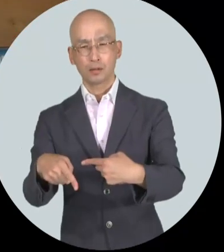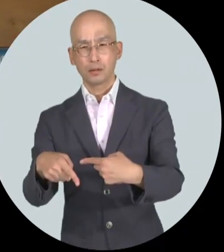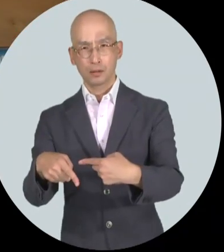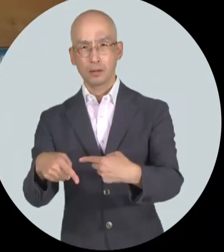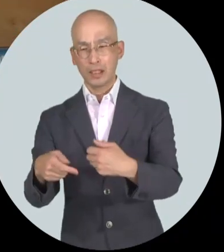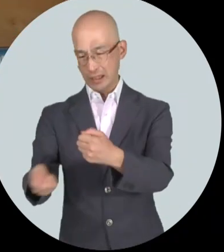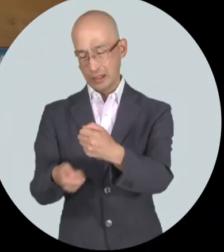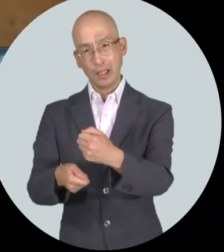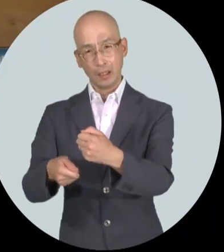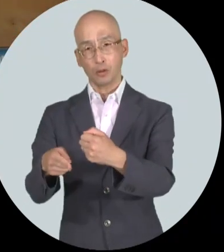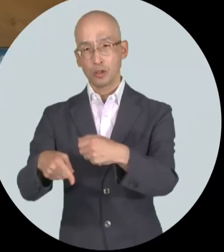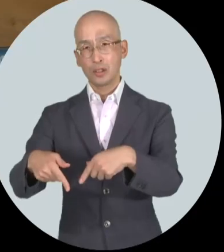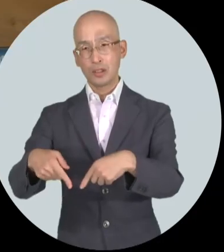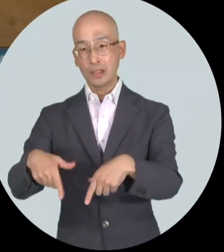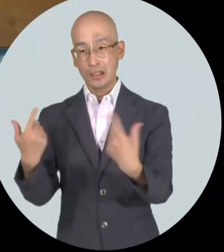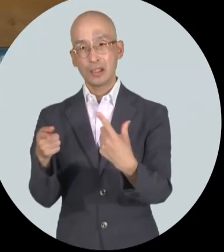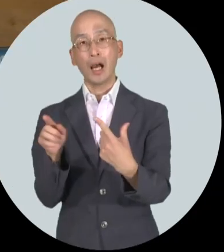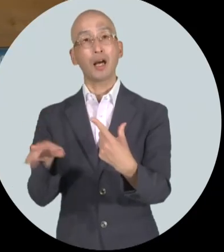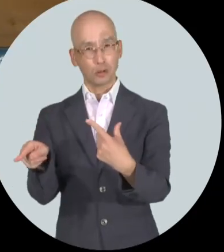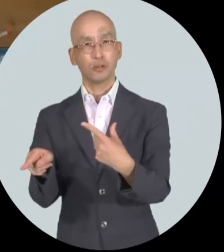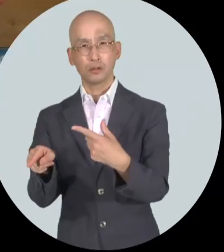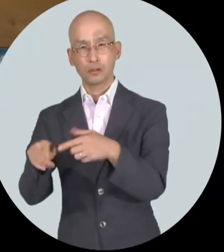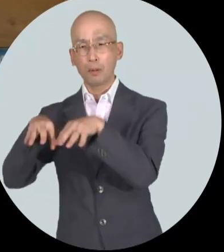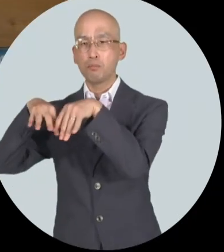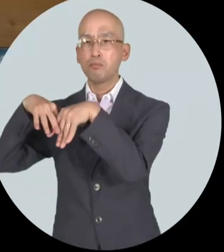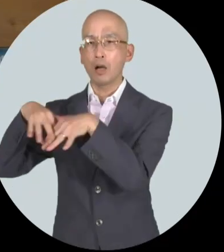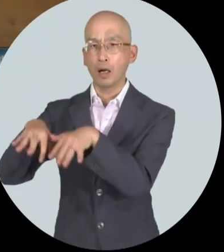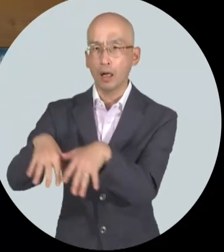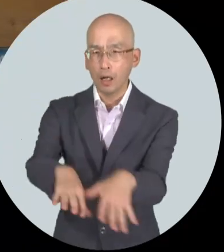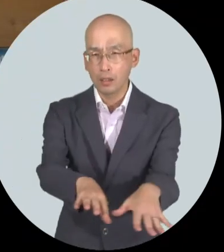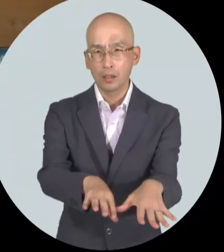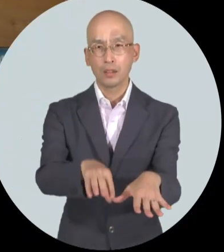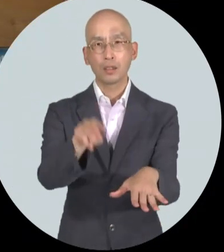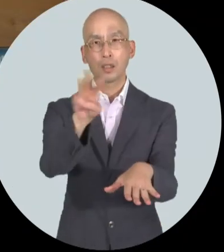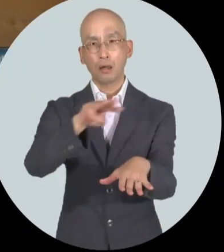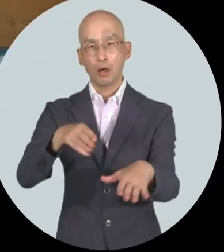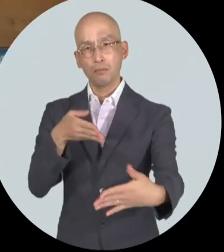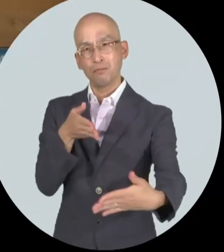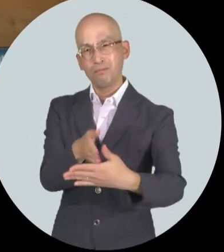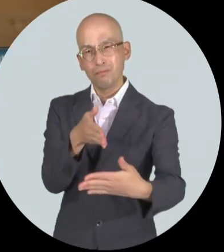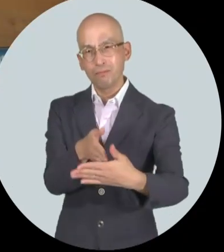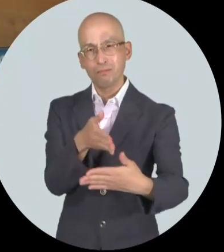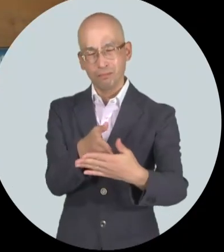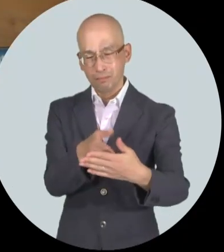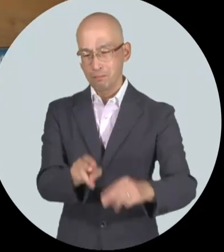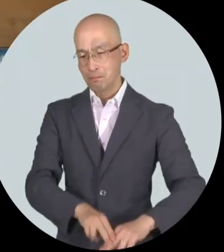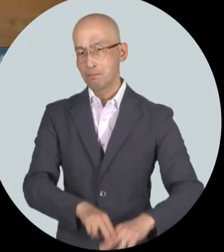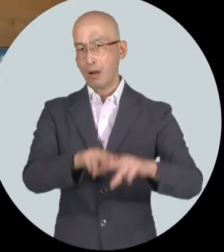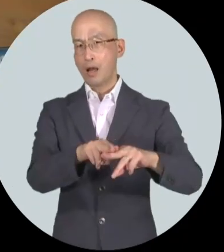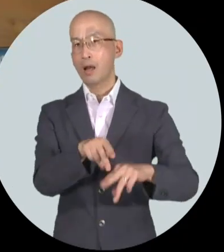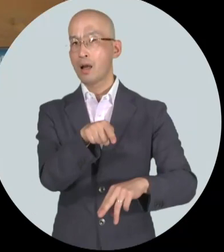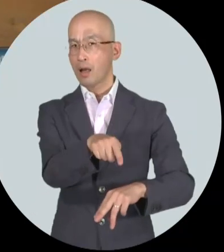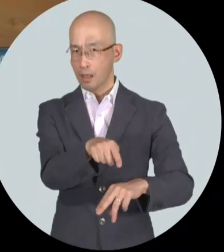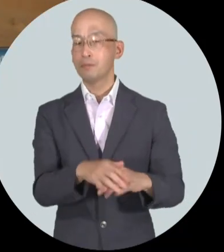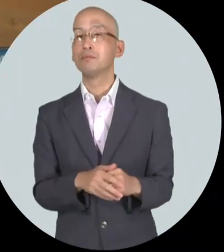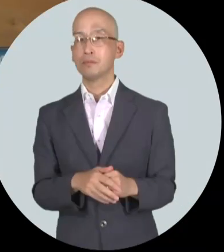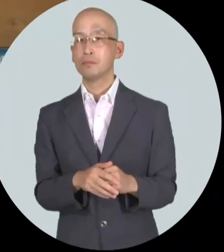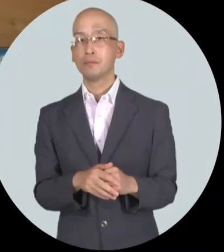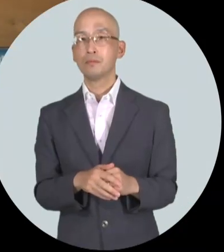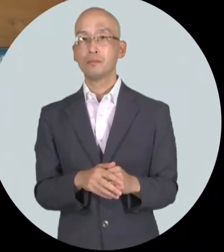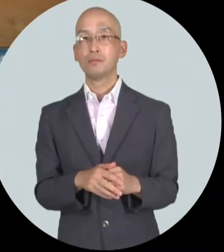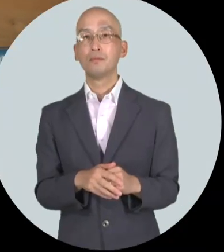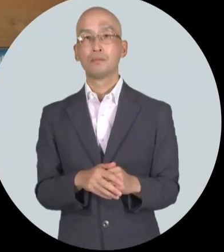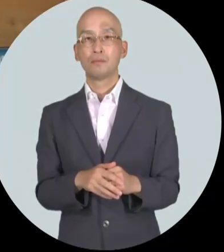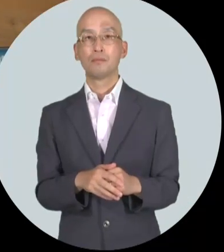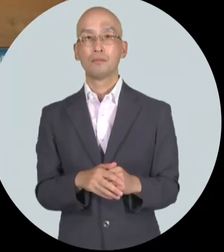した木材、危険木が流出したということで、下の川